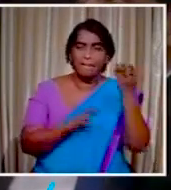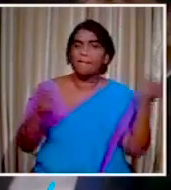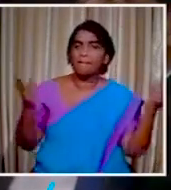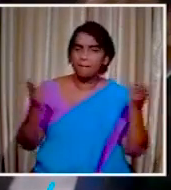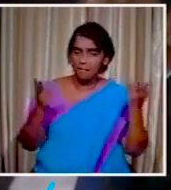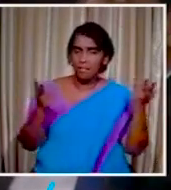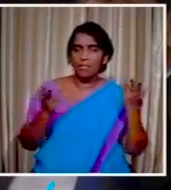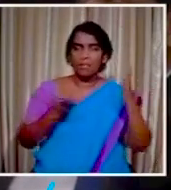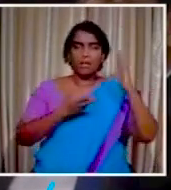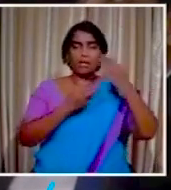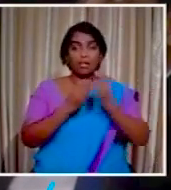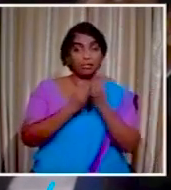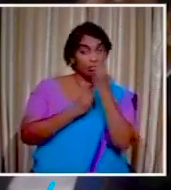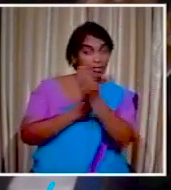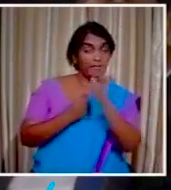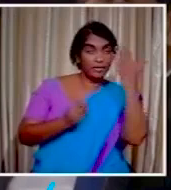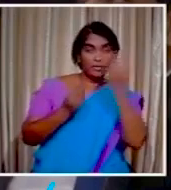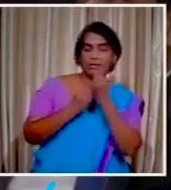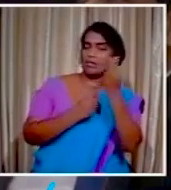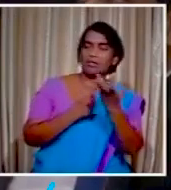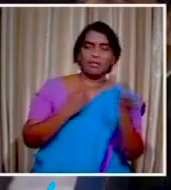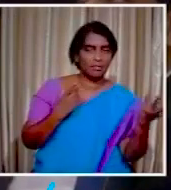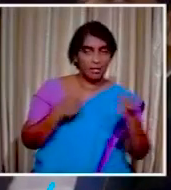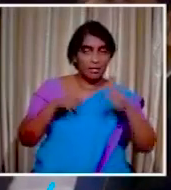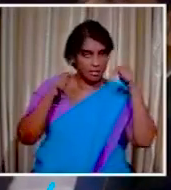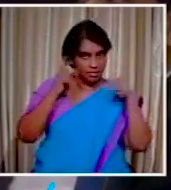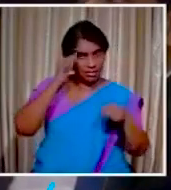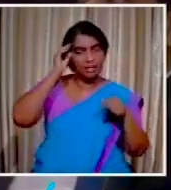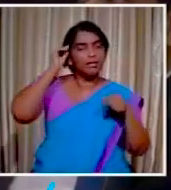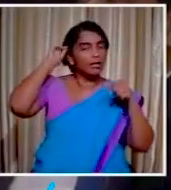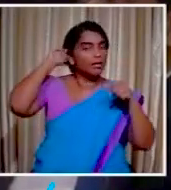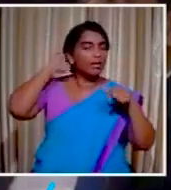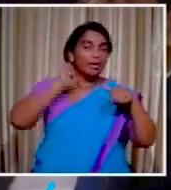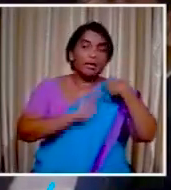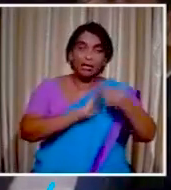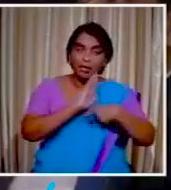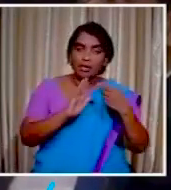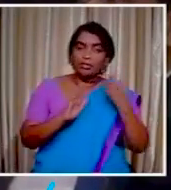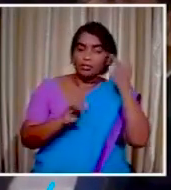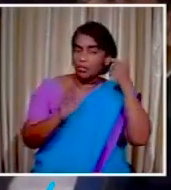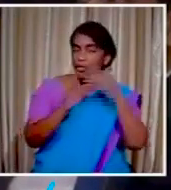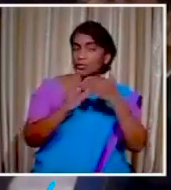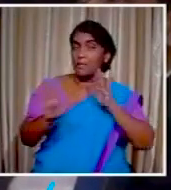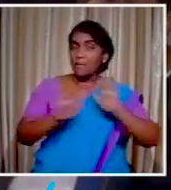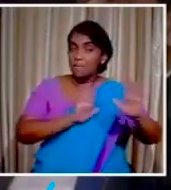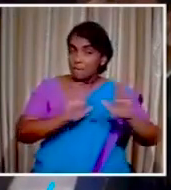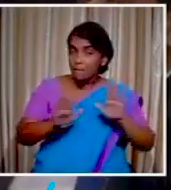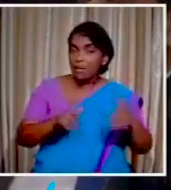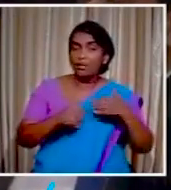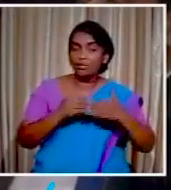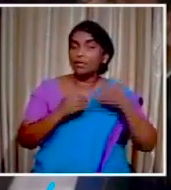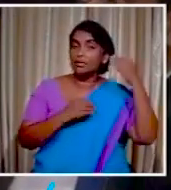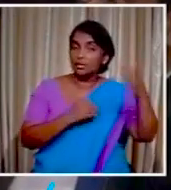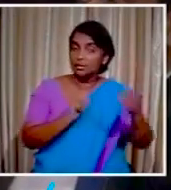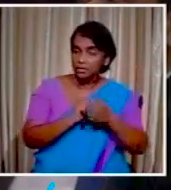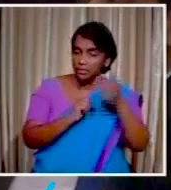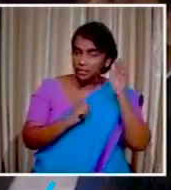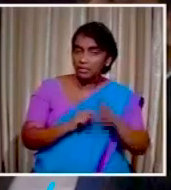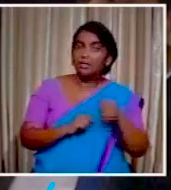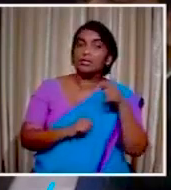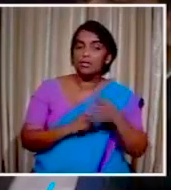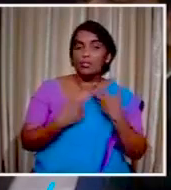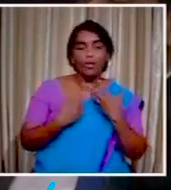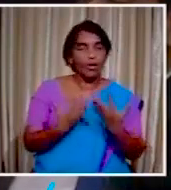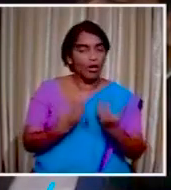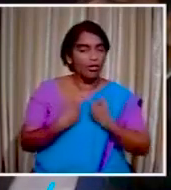එහෙම වරප්‍රසාදයක් දීලා නැහැ. හැබැයි අද මේ රටේ තත්ත්වය අපි පාලනය කරගන්න නම් මෙතනින් එහාට යන්න නම් ඒ අපි